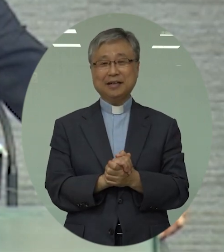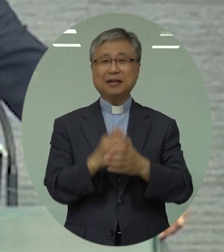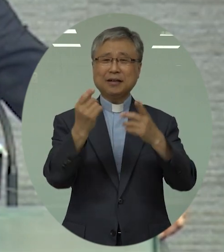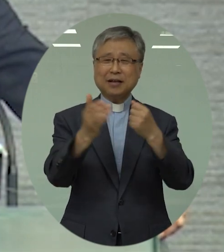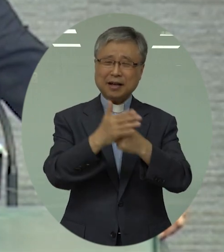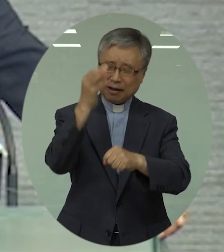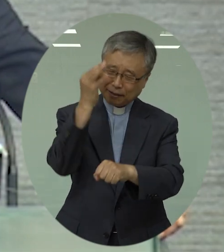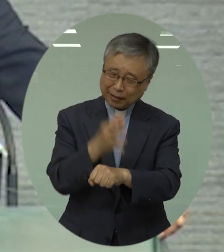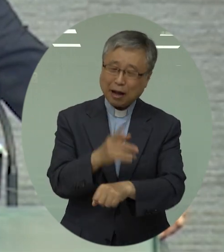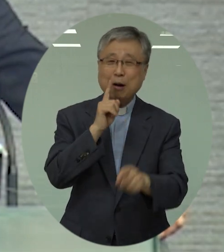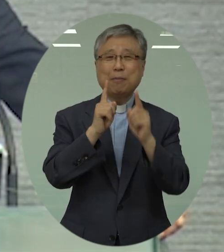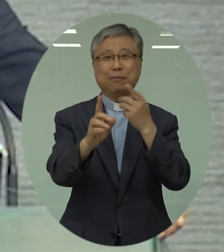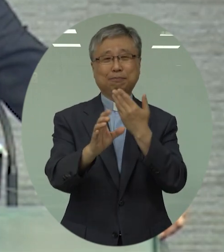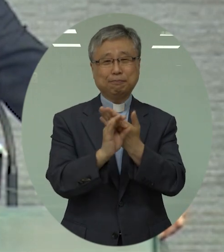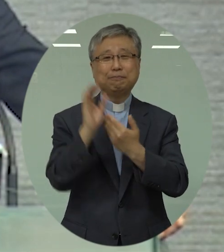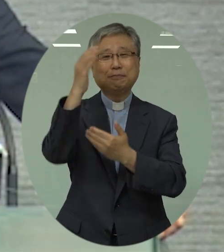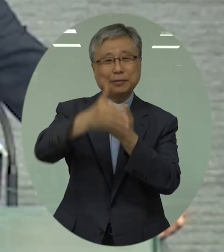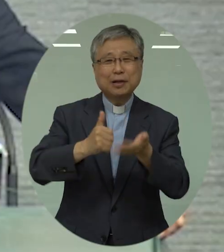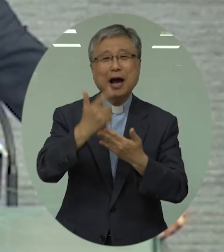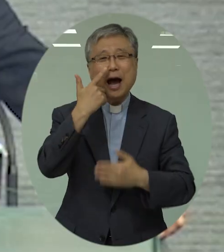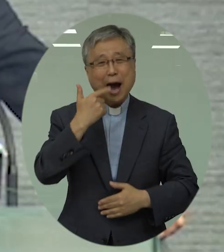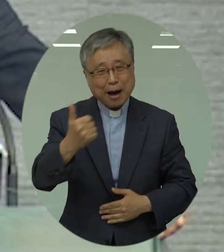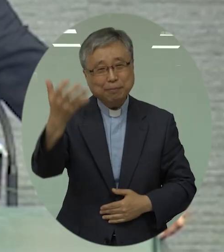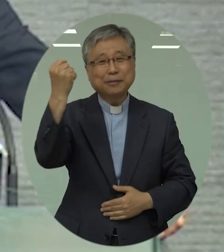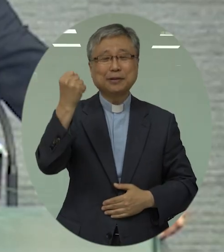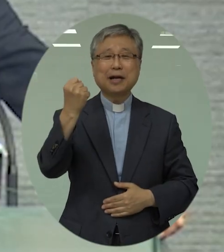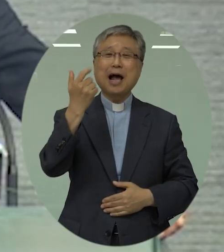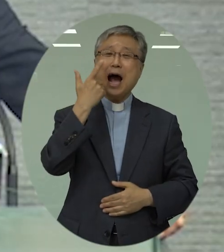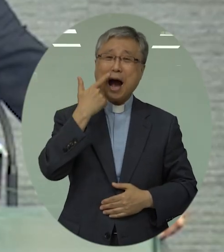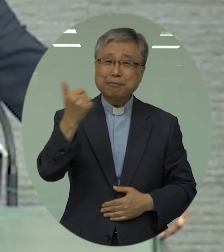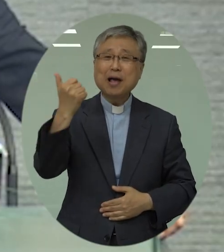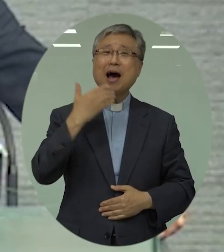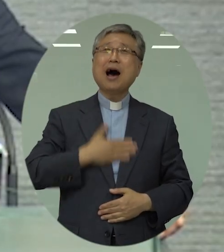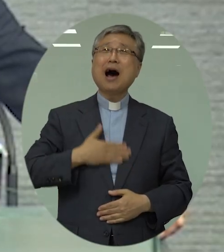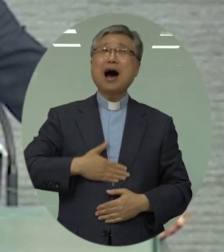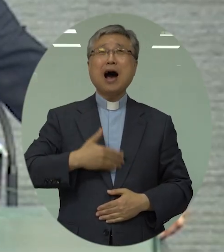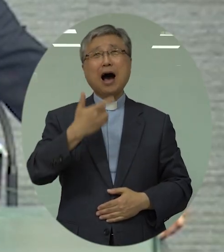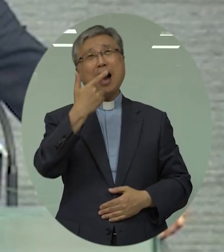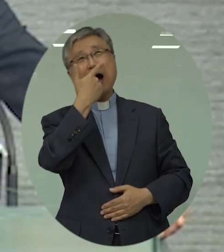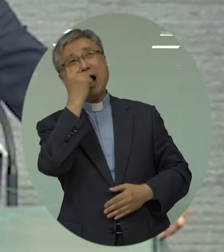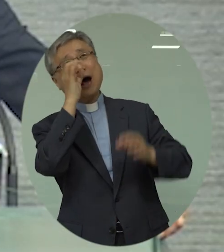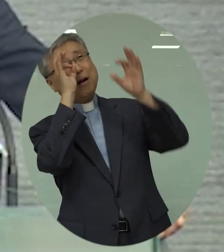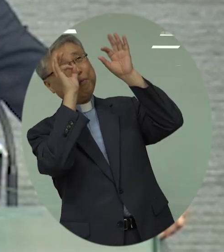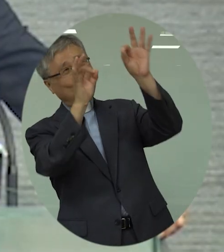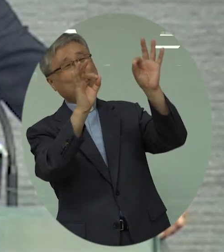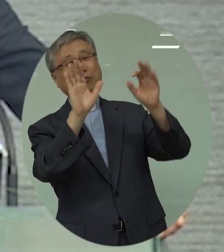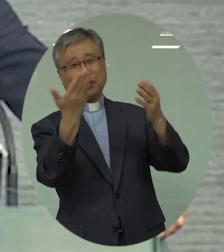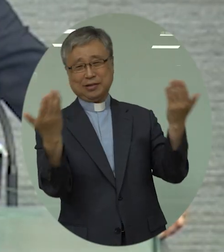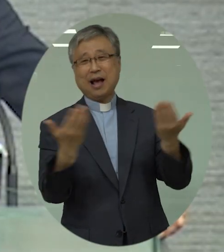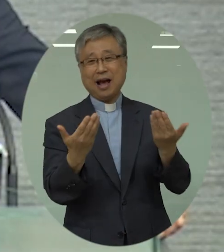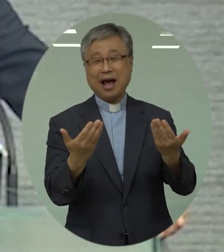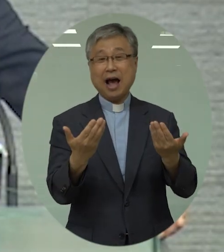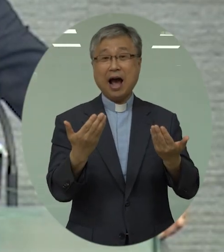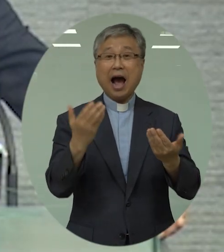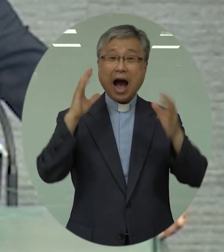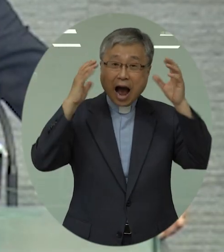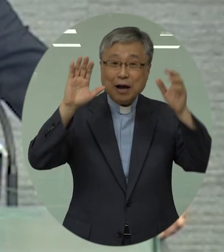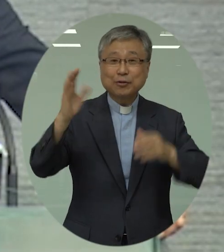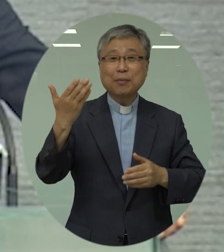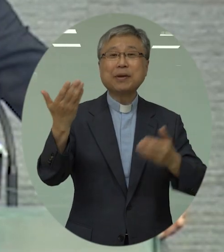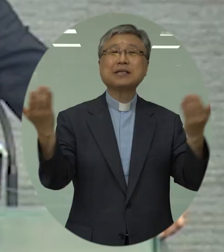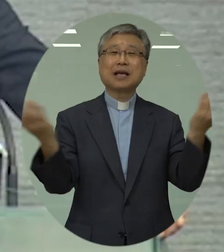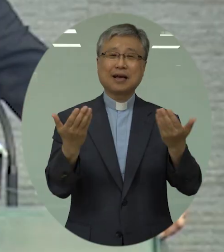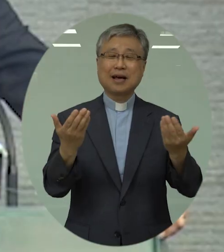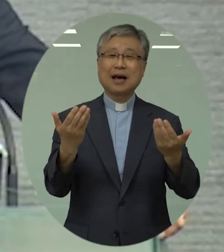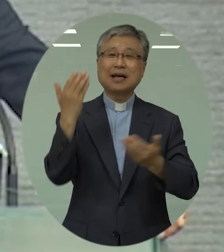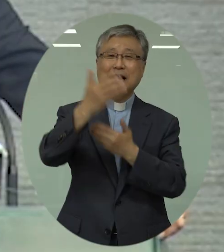그러니까 간단히 말하면 하나님을 아버지로 아버지를 알아보게 된 사건. 이게 아이됨의 사건이에요.